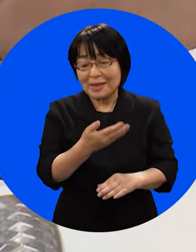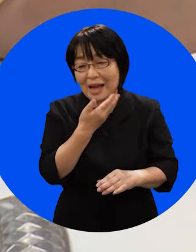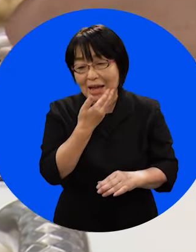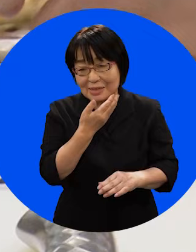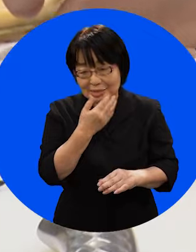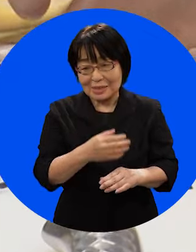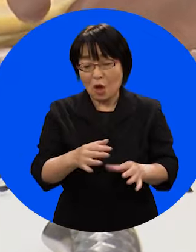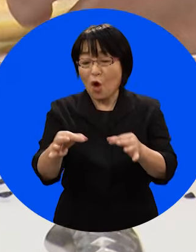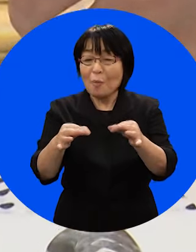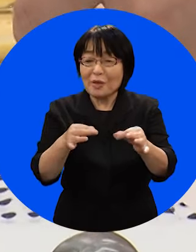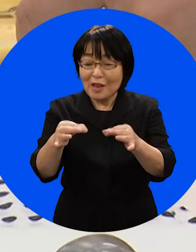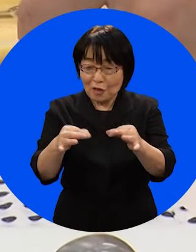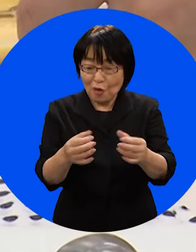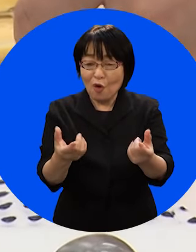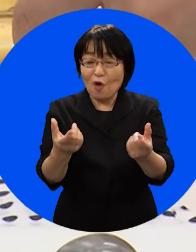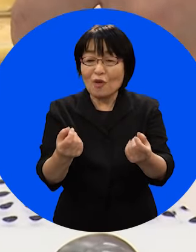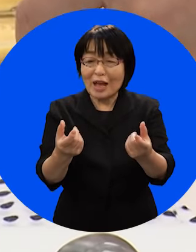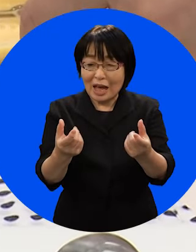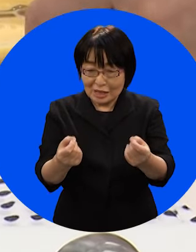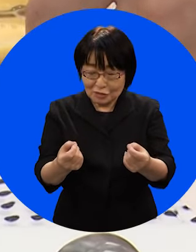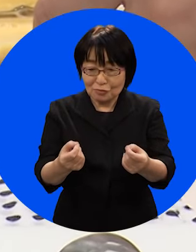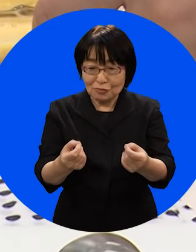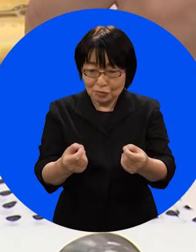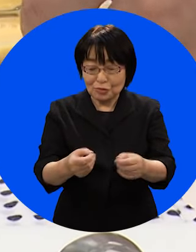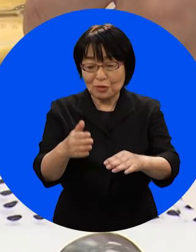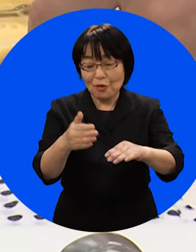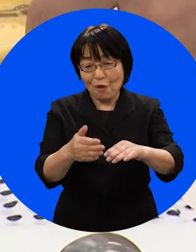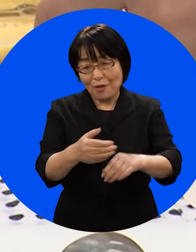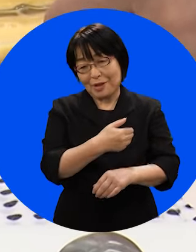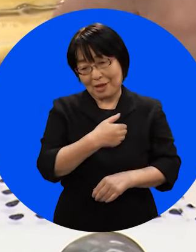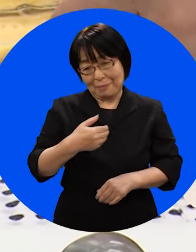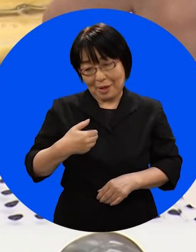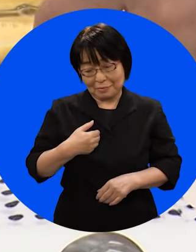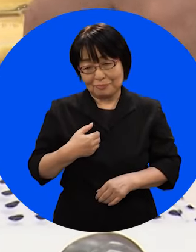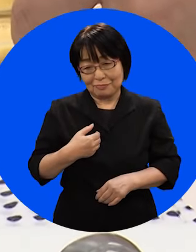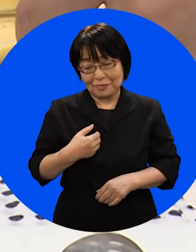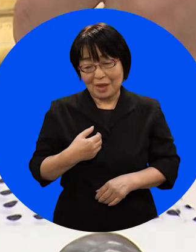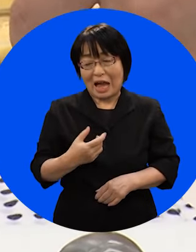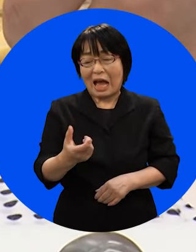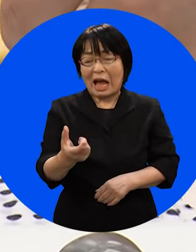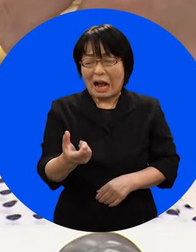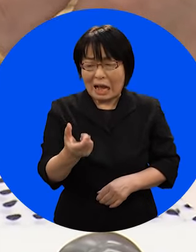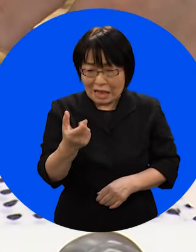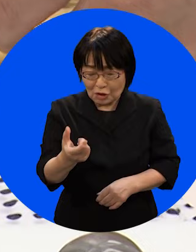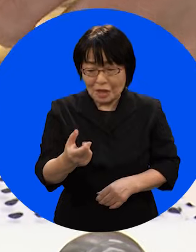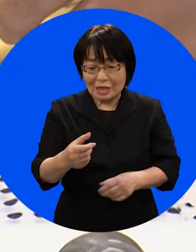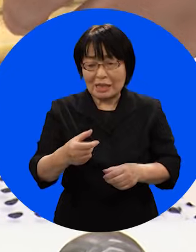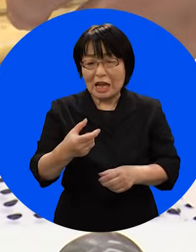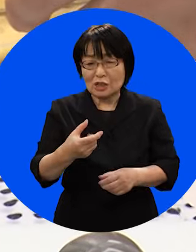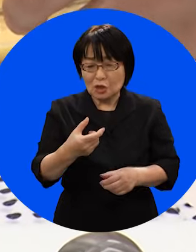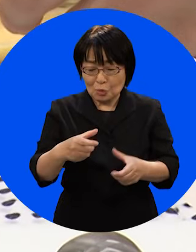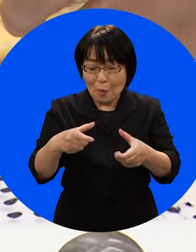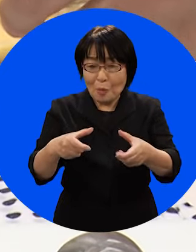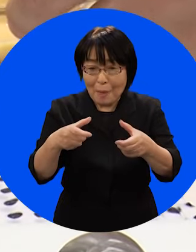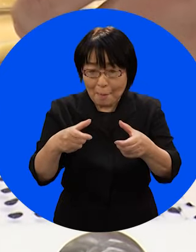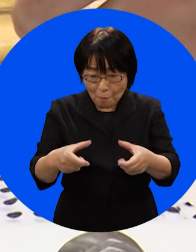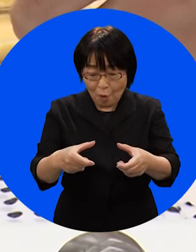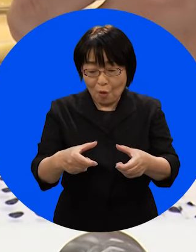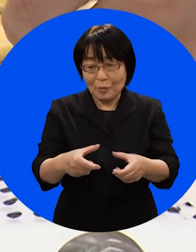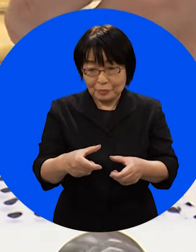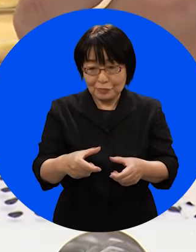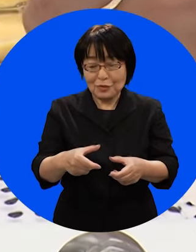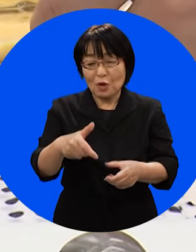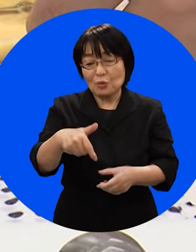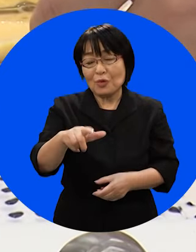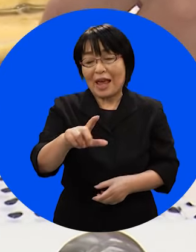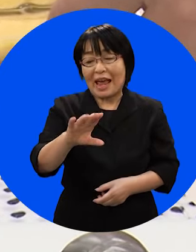のようなフレンチトーストが作れます。 日にちが経ち固くなってしまった食パンもフレンチトーストにすれ